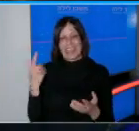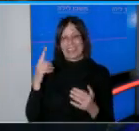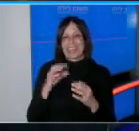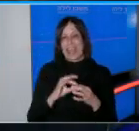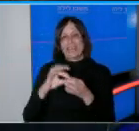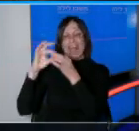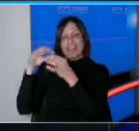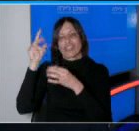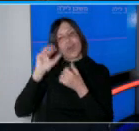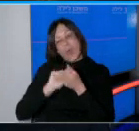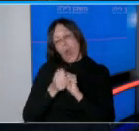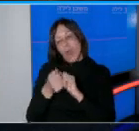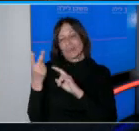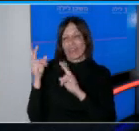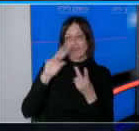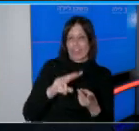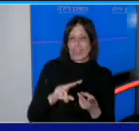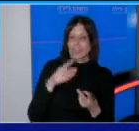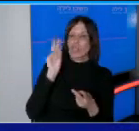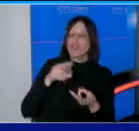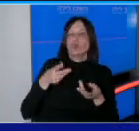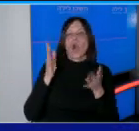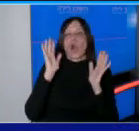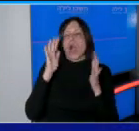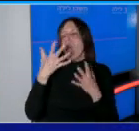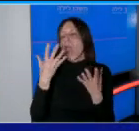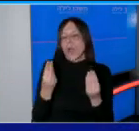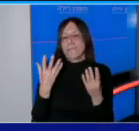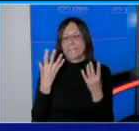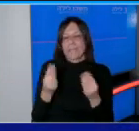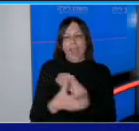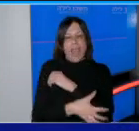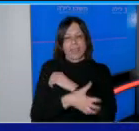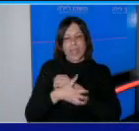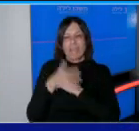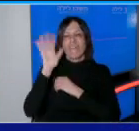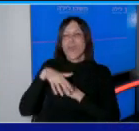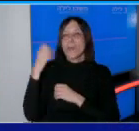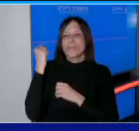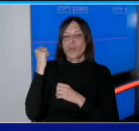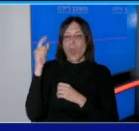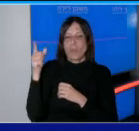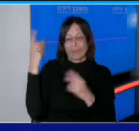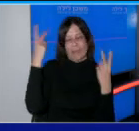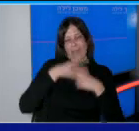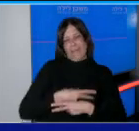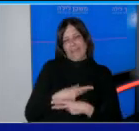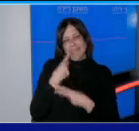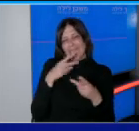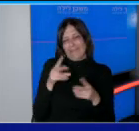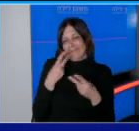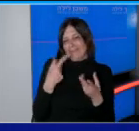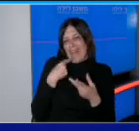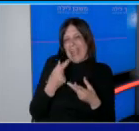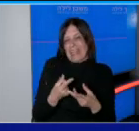של עניים. אוקיי, או מצד שני, יש כל כך הרבה עניים, שגם בביטוח הלאומי הבינו שזה יהיה פיאסקו לפני